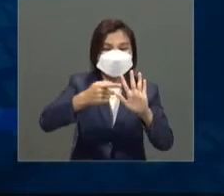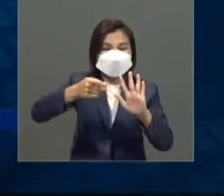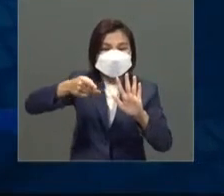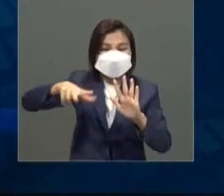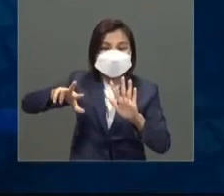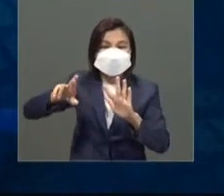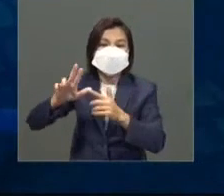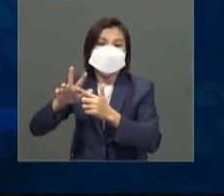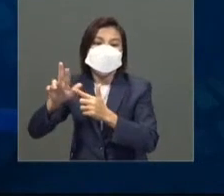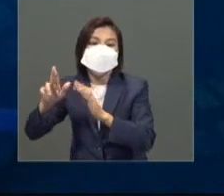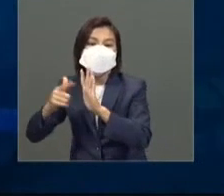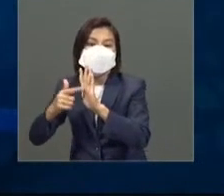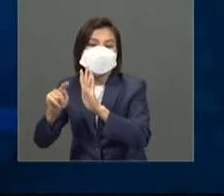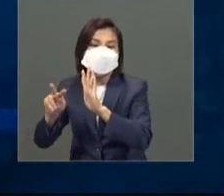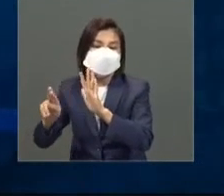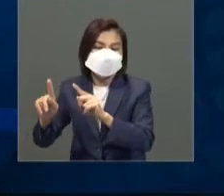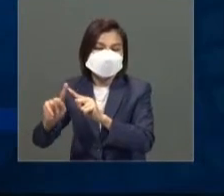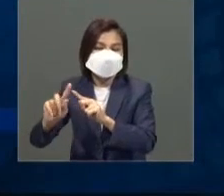ไปครับ